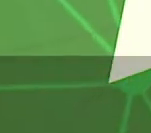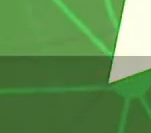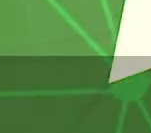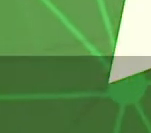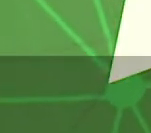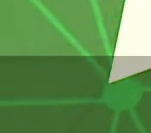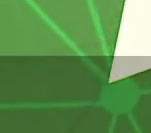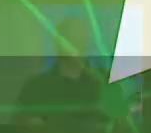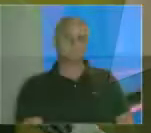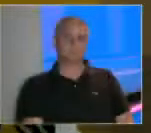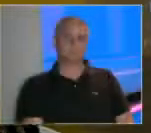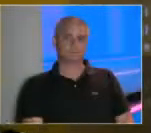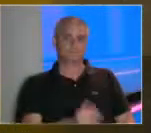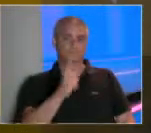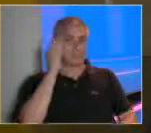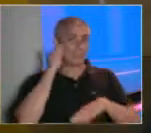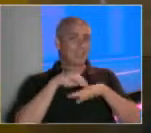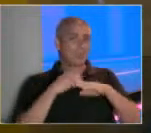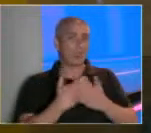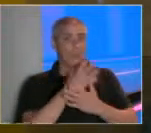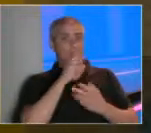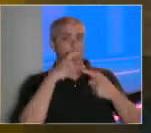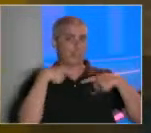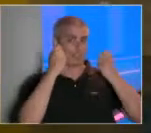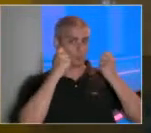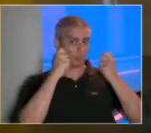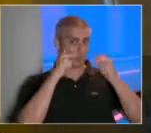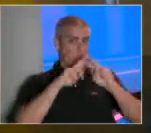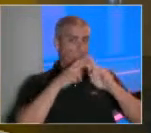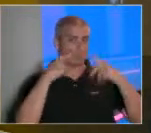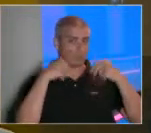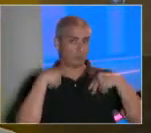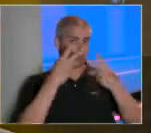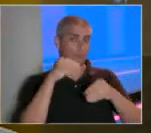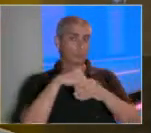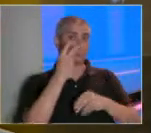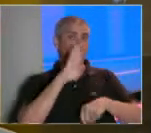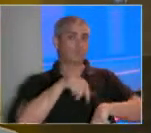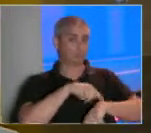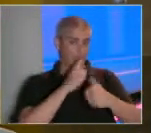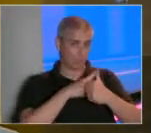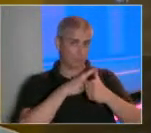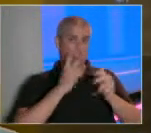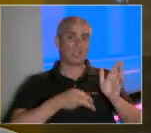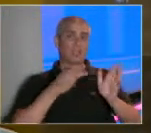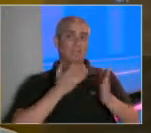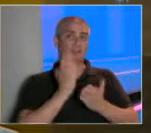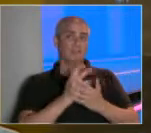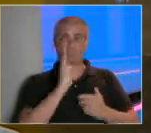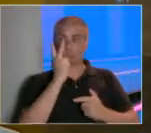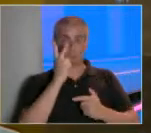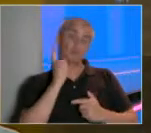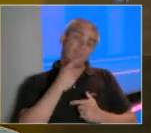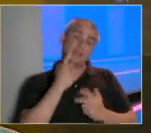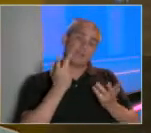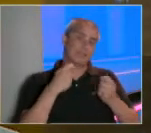עדכון חם. אז קודם כל מדברים על התרבות שחוזר, עולם התרבות שחוזר תוך 24 שעות, הרכבת כבר ביום שני, אבל צריך